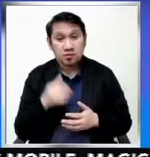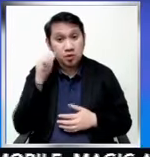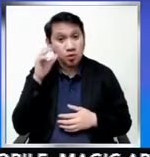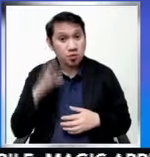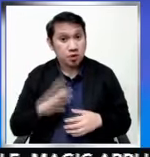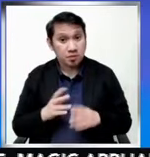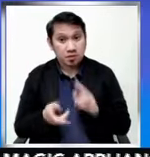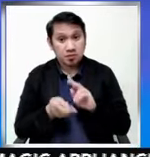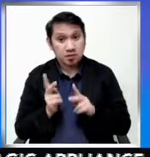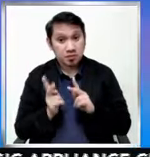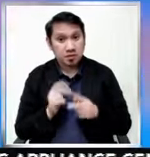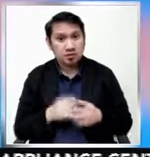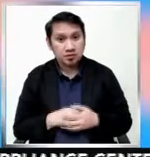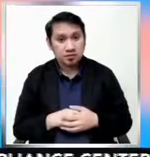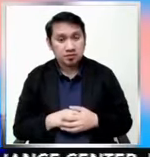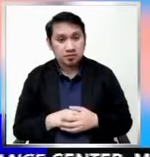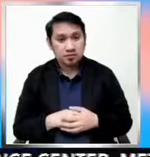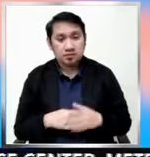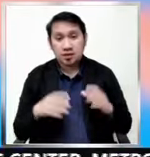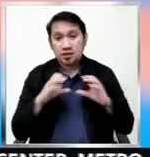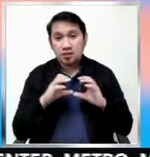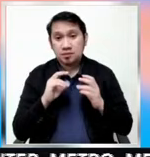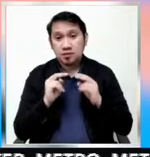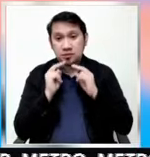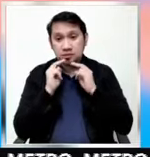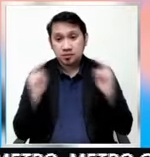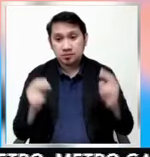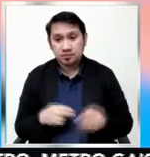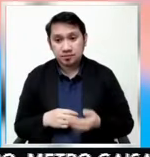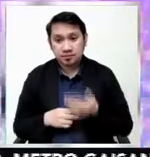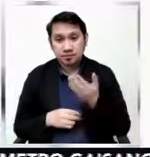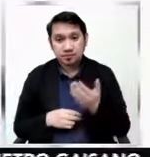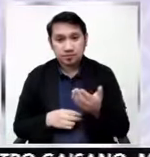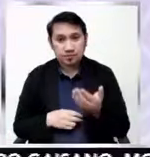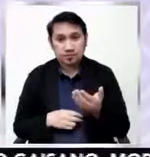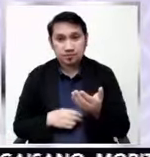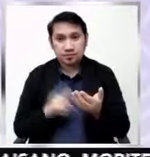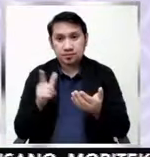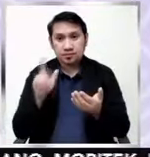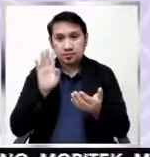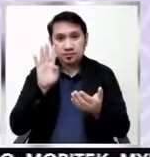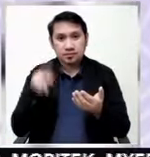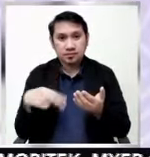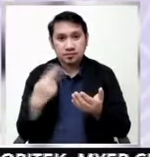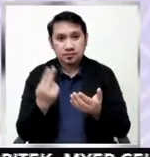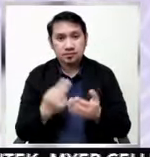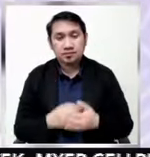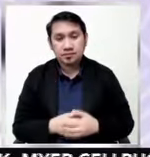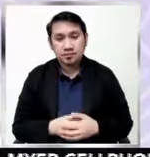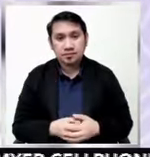Kata. Para sa GMA Integrated News, Ivan Mayrina nakatutok, 24 Oras.